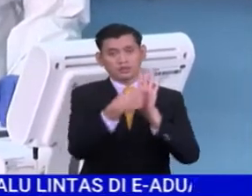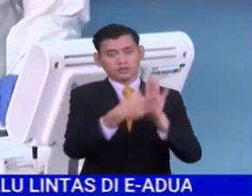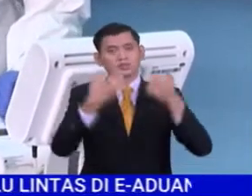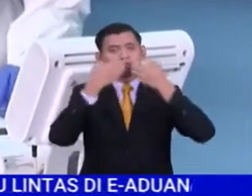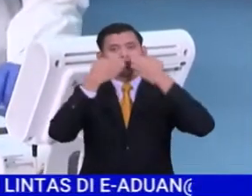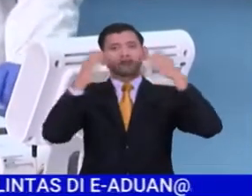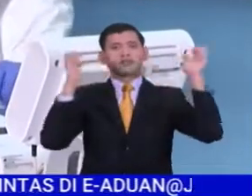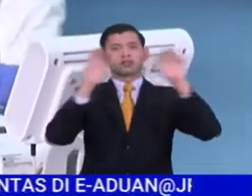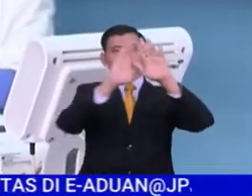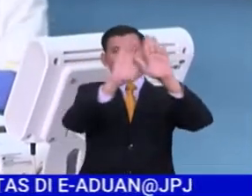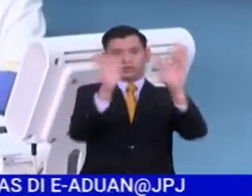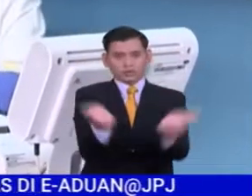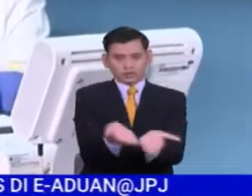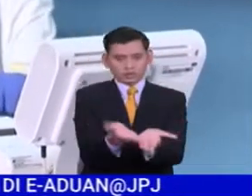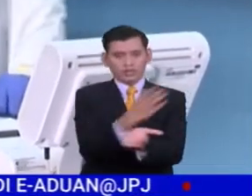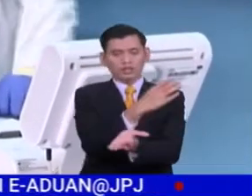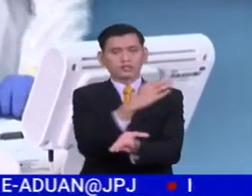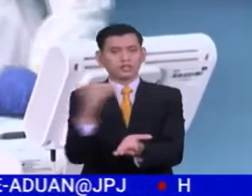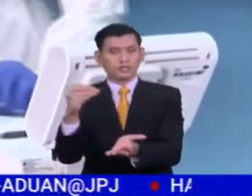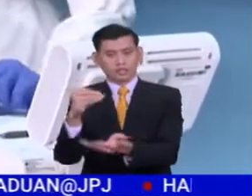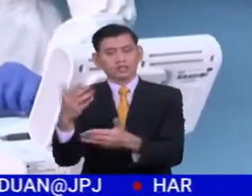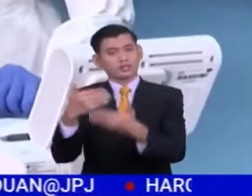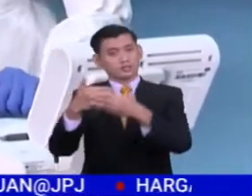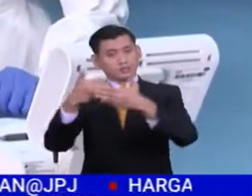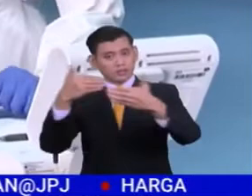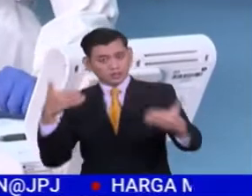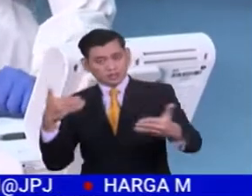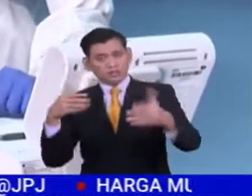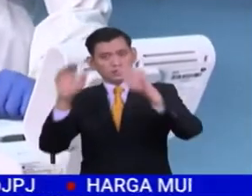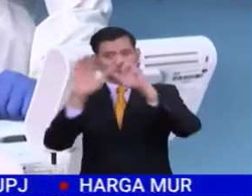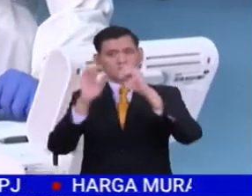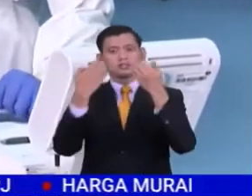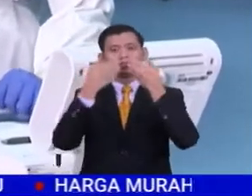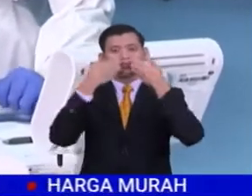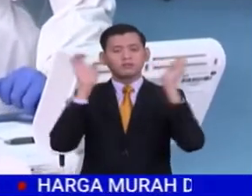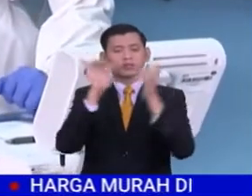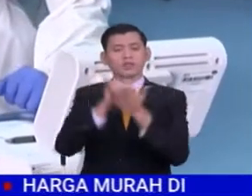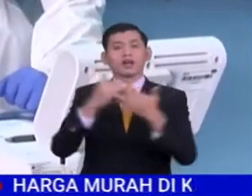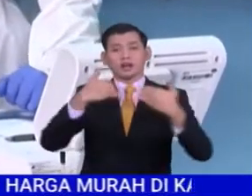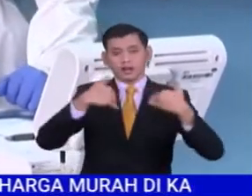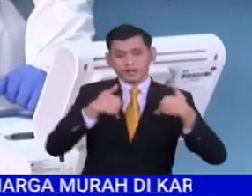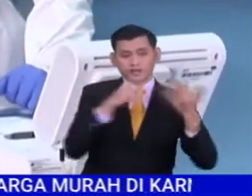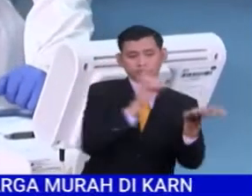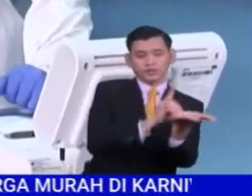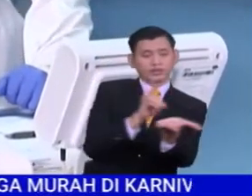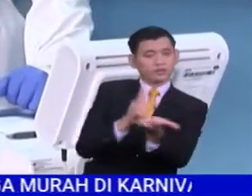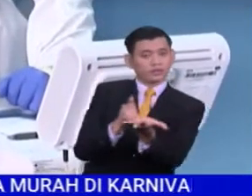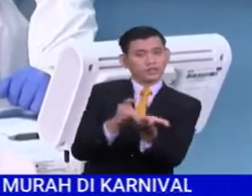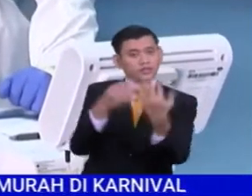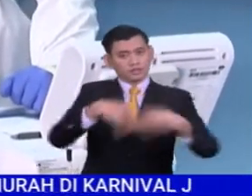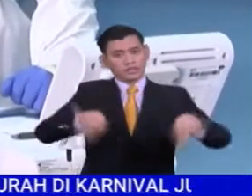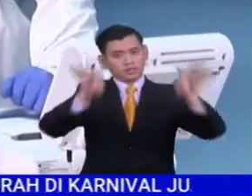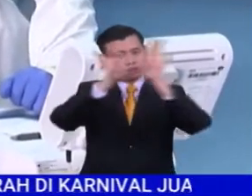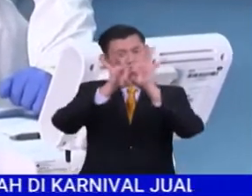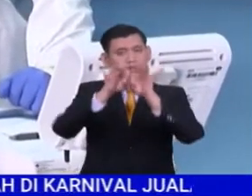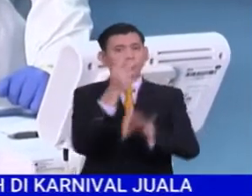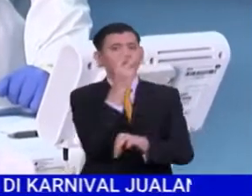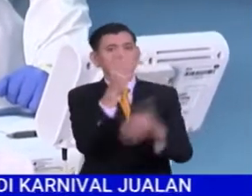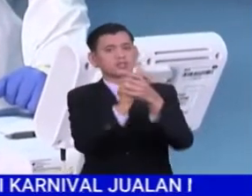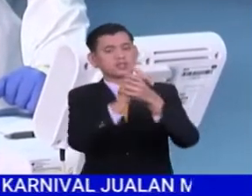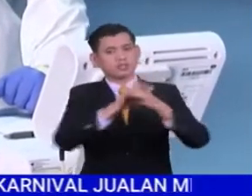persada dunia. Dan di sebalik kecemerlangan mereka, ini adalah wira-wira atau watak penting yang